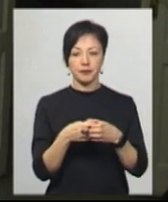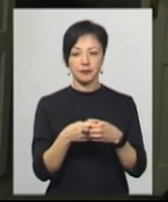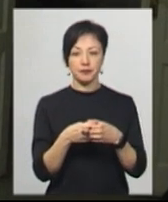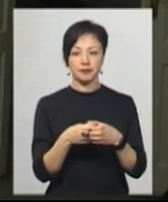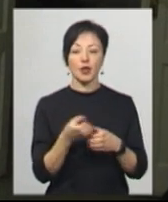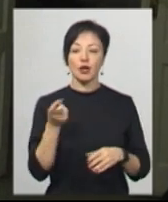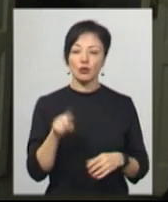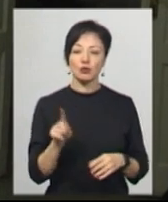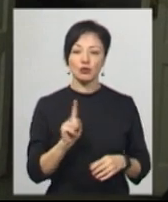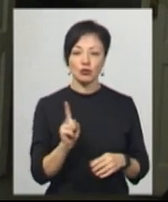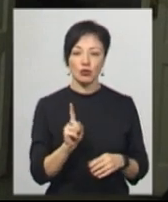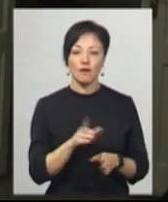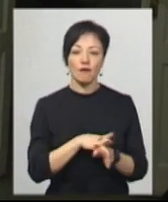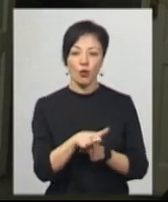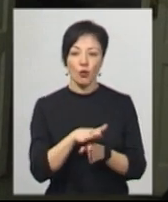тому що